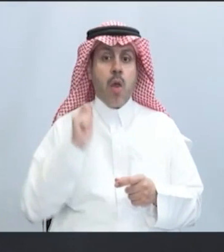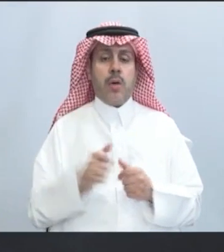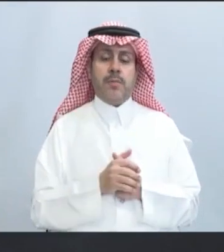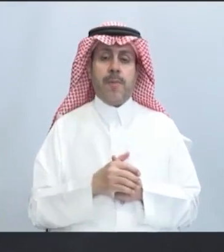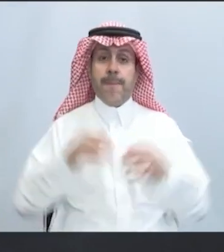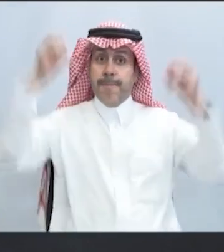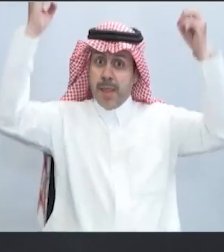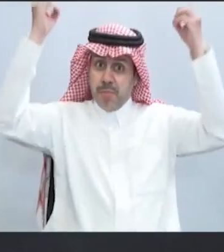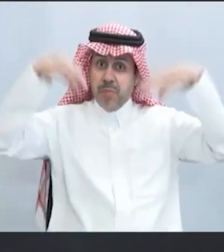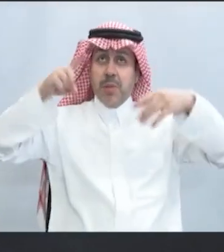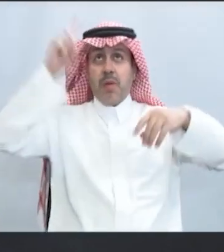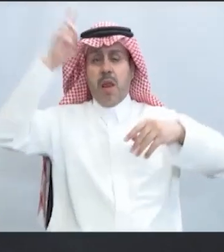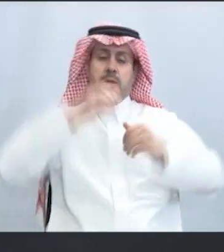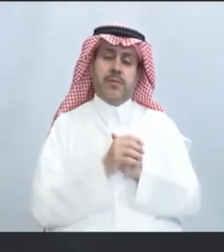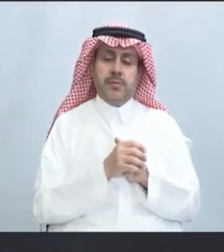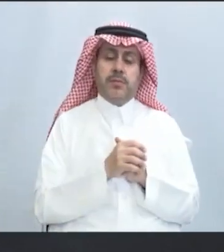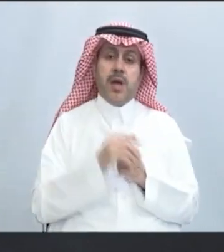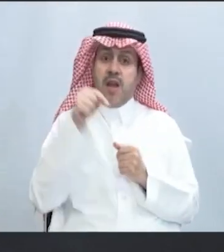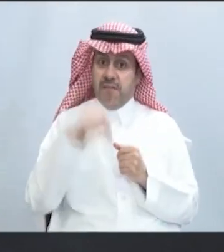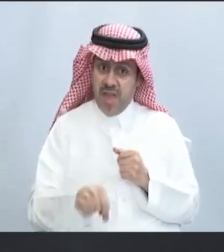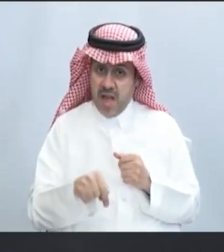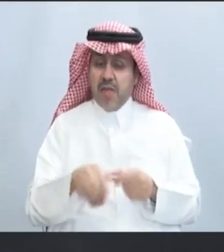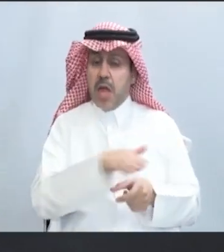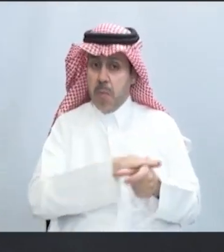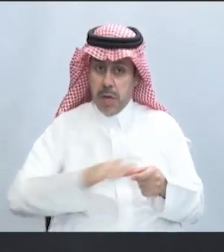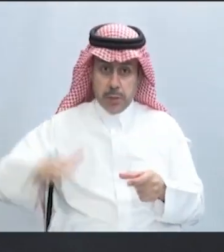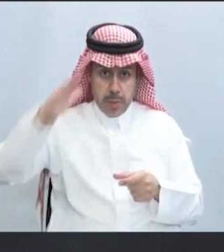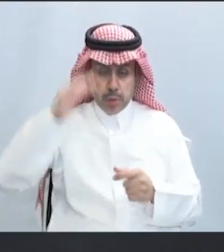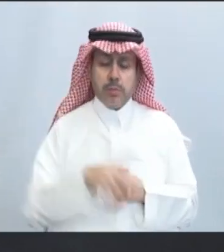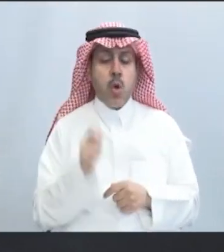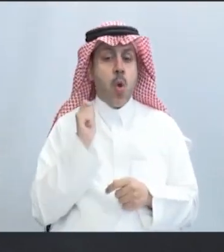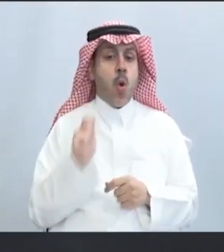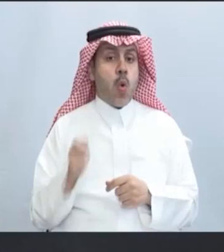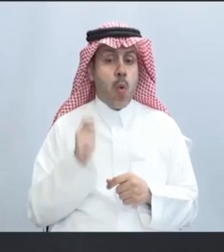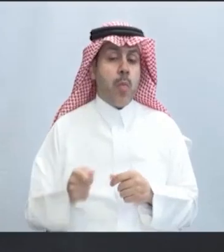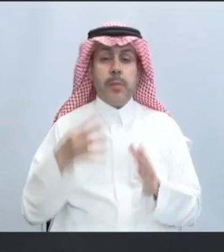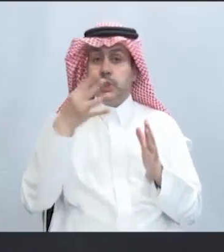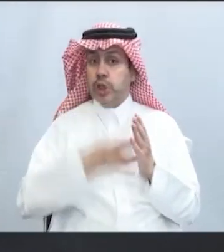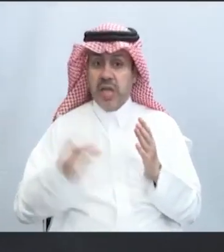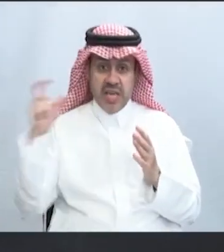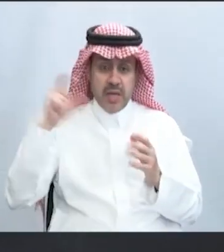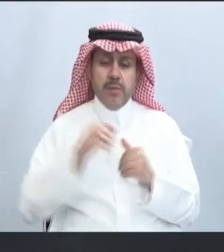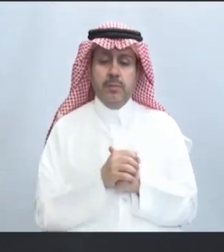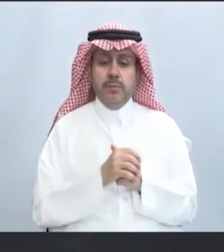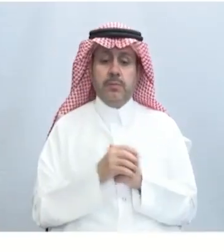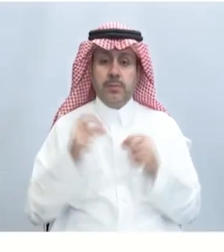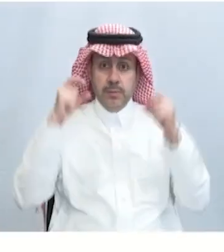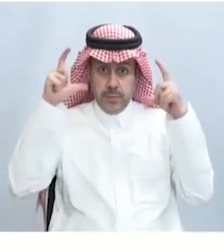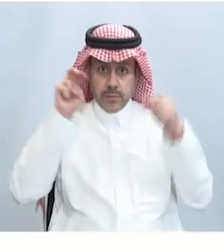نعمه الله علينا اخواني واخواتي ان في هذه البلاد المباركه نحكم بالشريعه الاسلاميه تاملوا